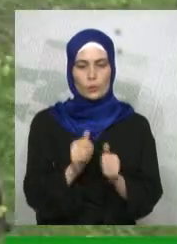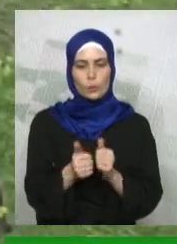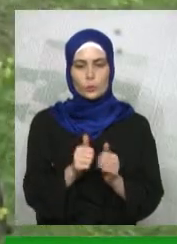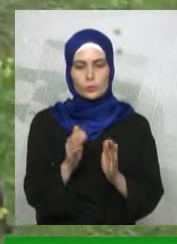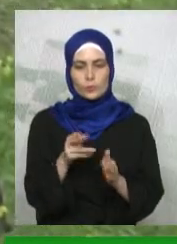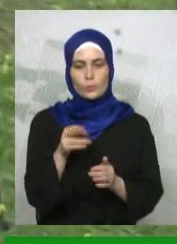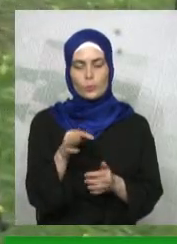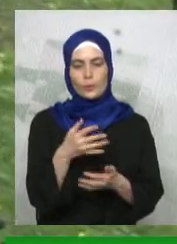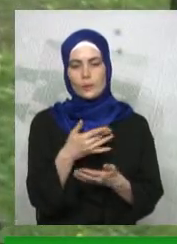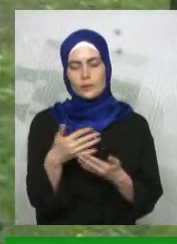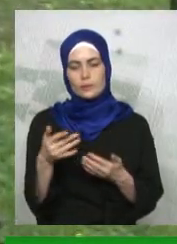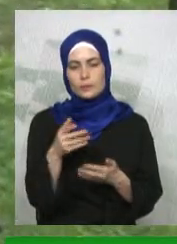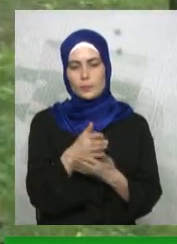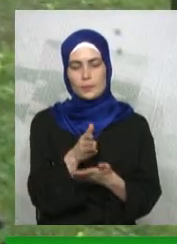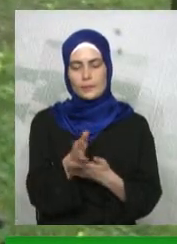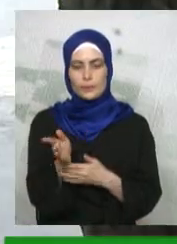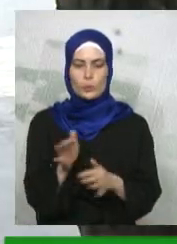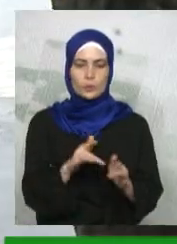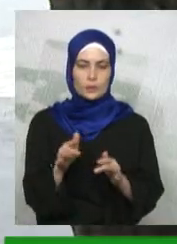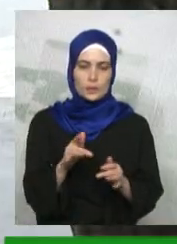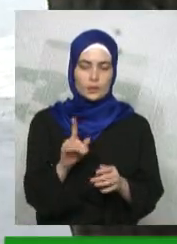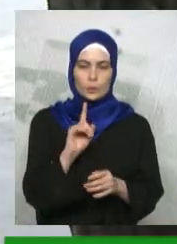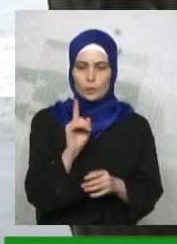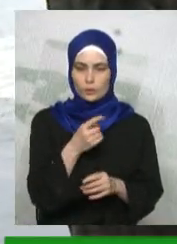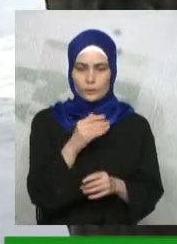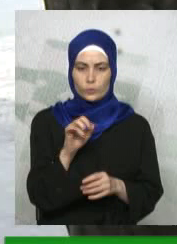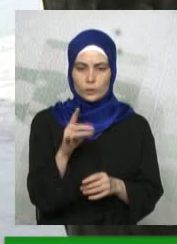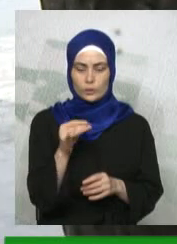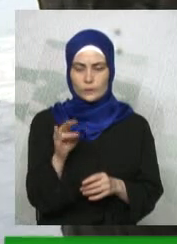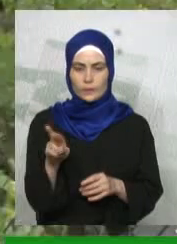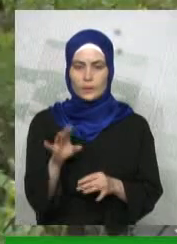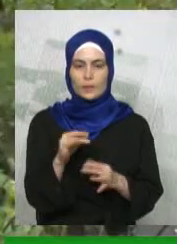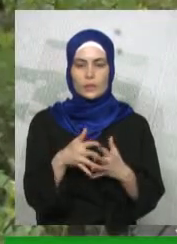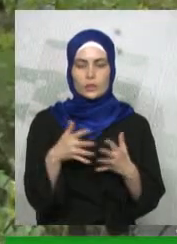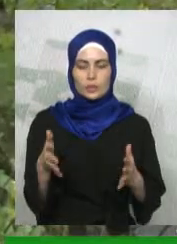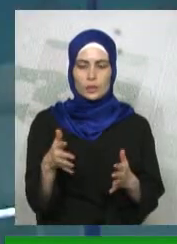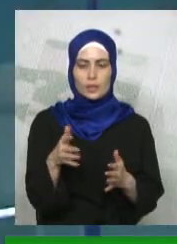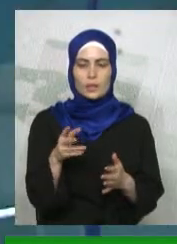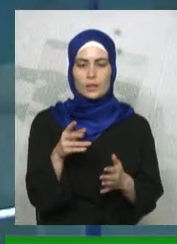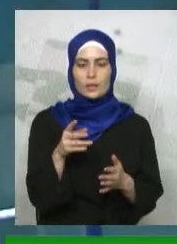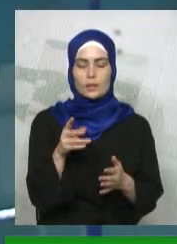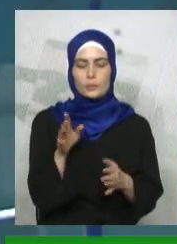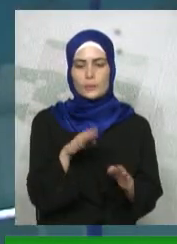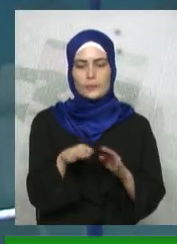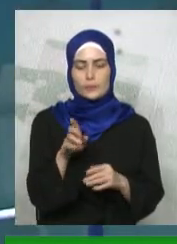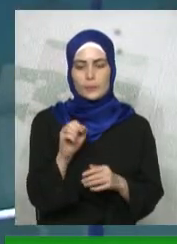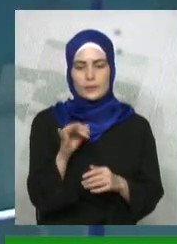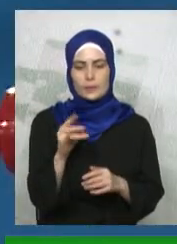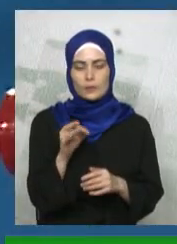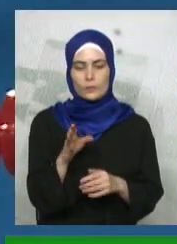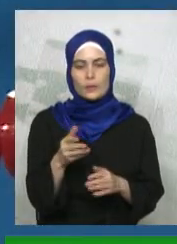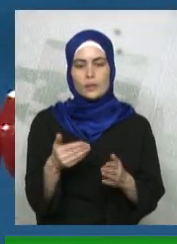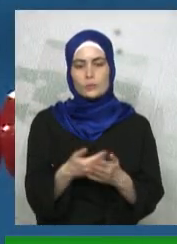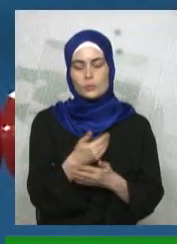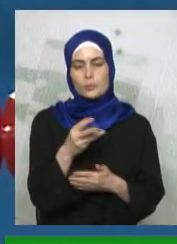по нескольким направлениям. Организация круглогодичного функционирования и расширение доступности плавательных бассейнов. Разработка новых